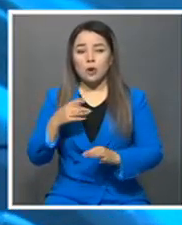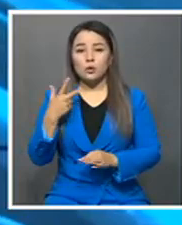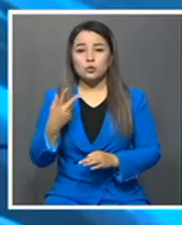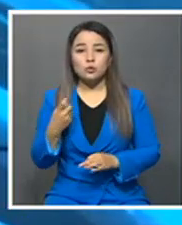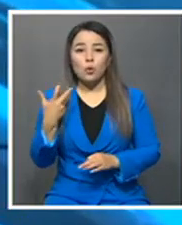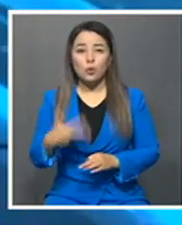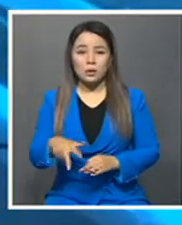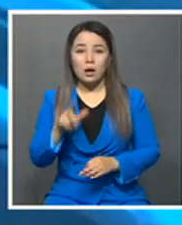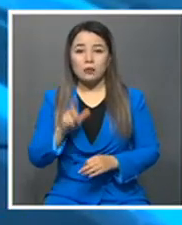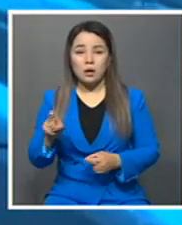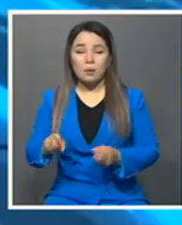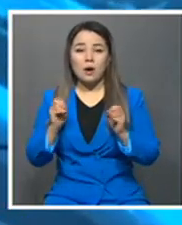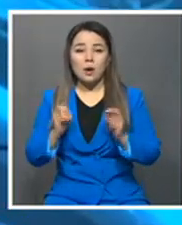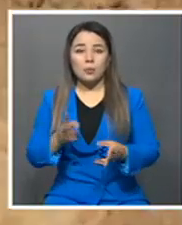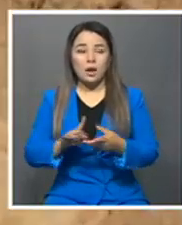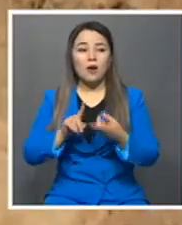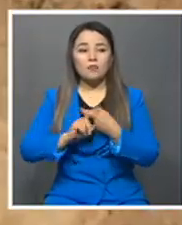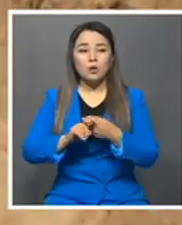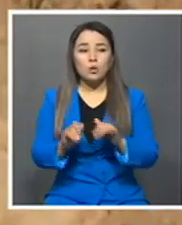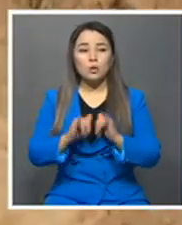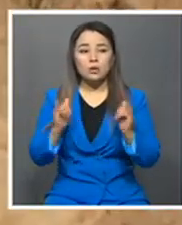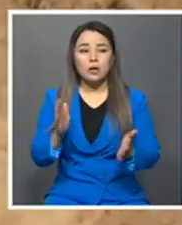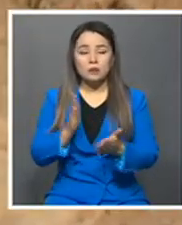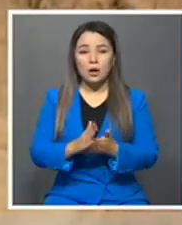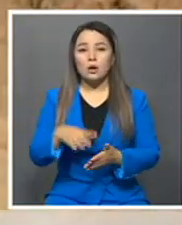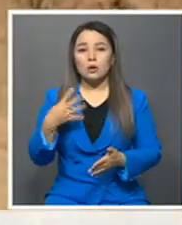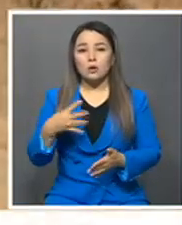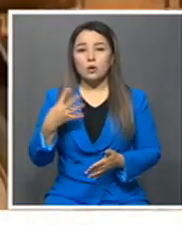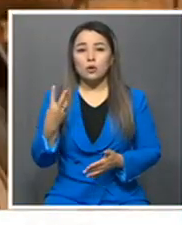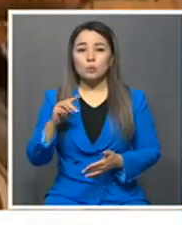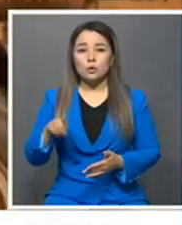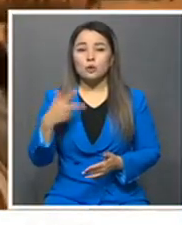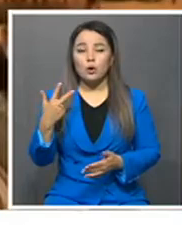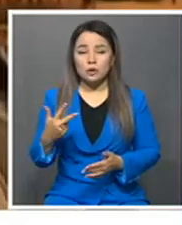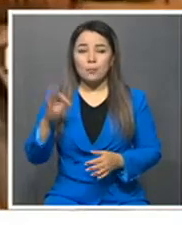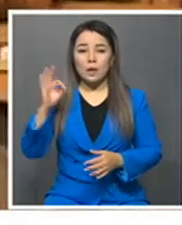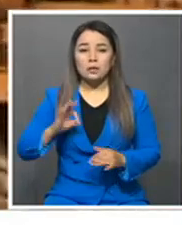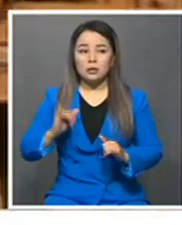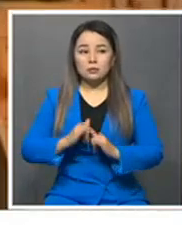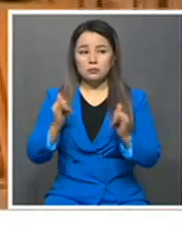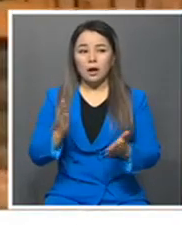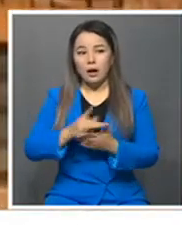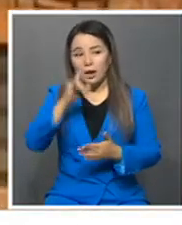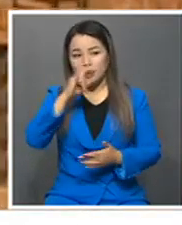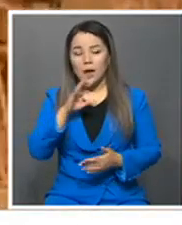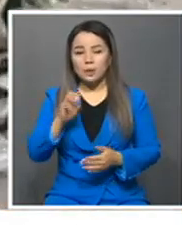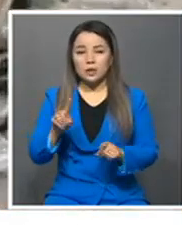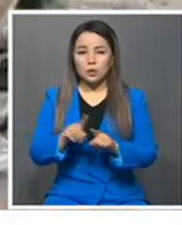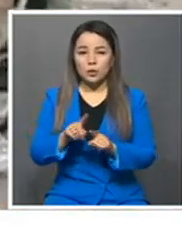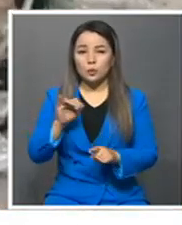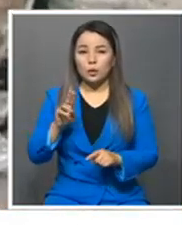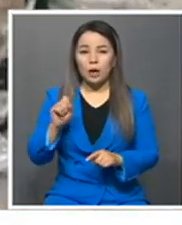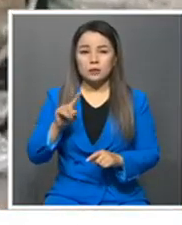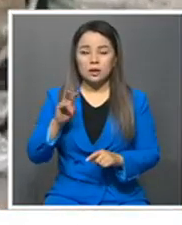адам қауіпті вирус жұқтырып, оның таралуы 43.3%-ке бірақ шықты. Басым дені Қазақмыс корпорациясына қарасты